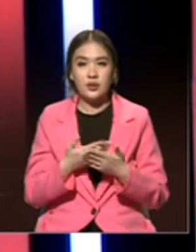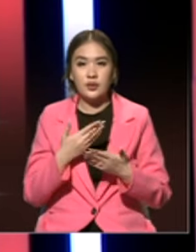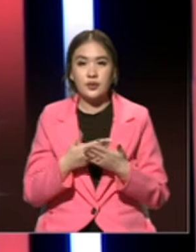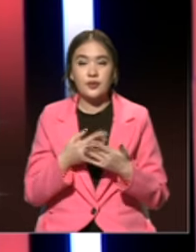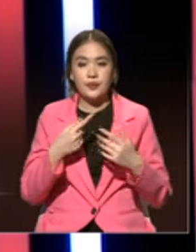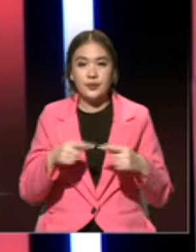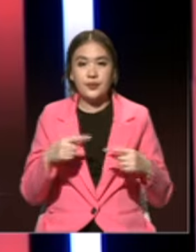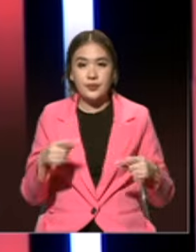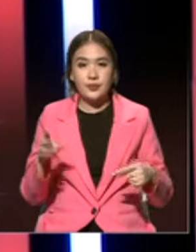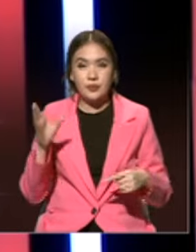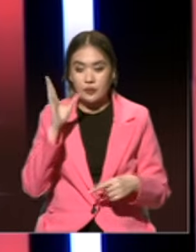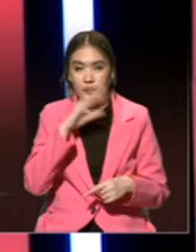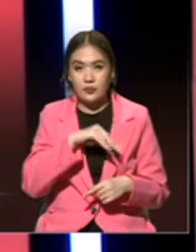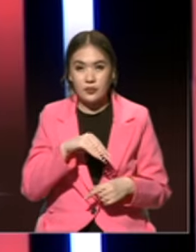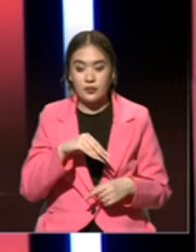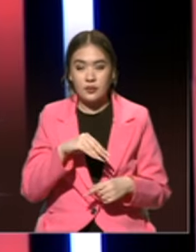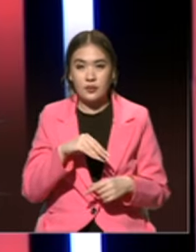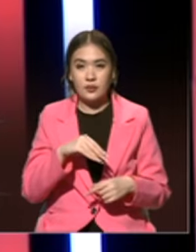да жағдайдан аман қаламыз ғой.